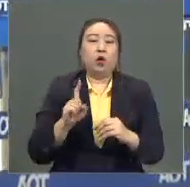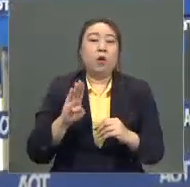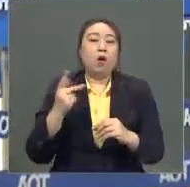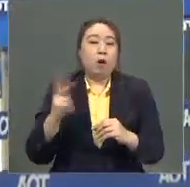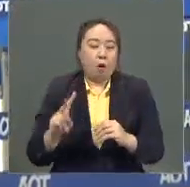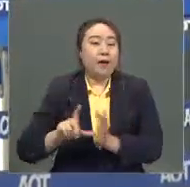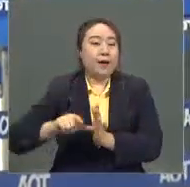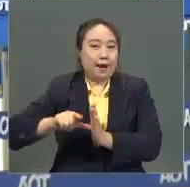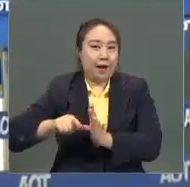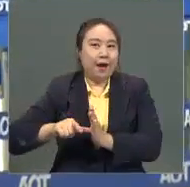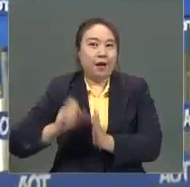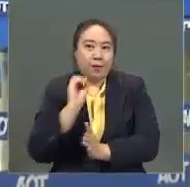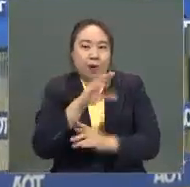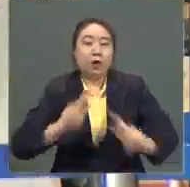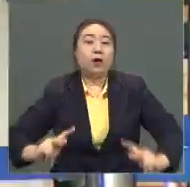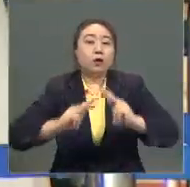ได้ในที่ประชุมสปกวันนี้นะครับก็เลขาธิการสมช.